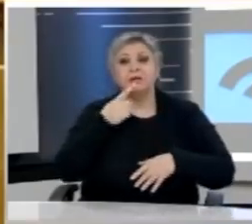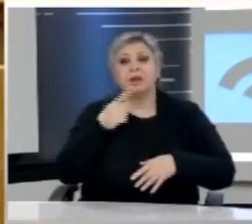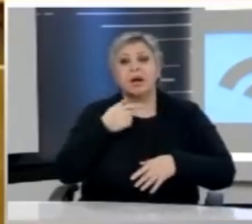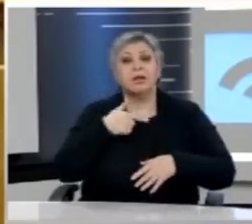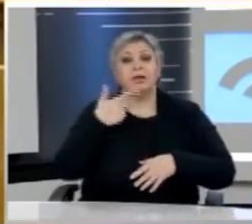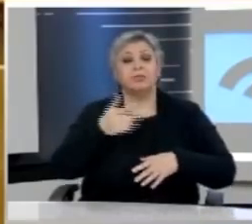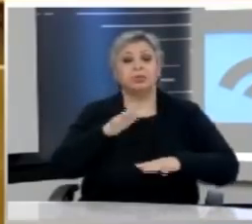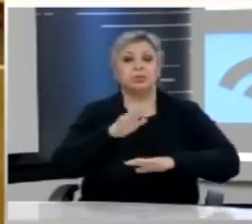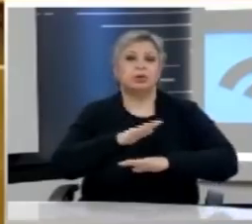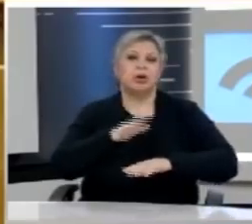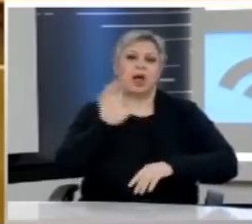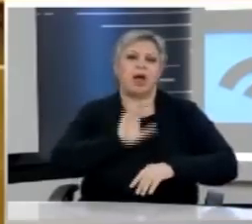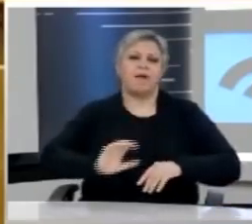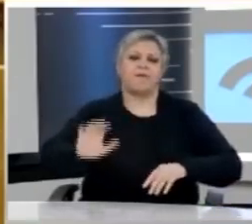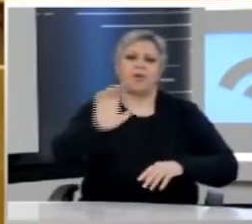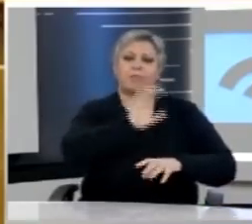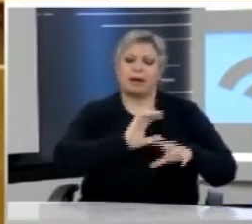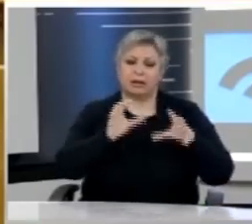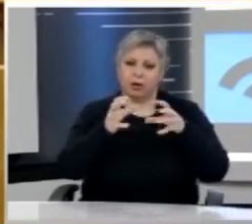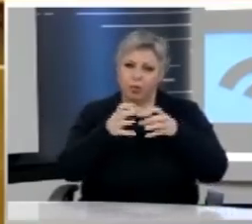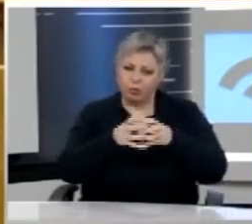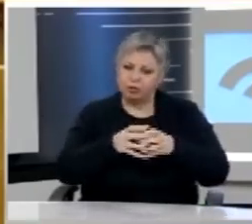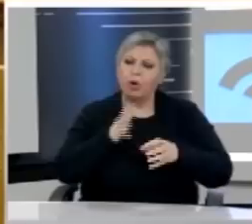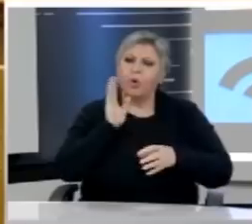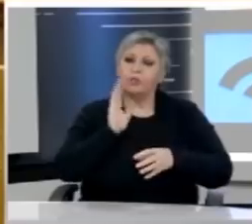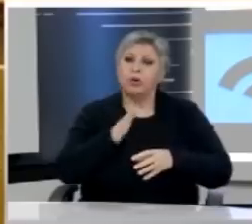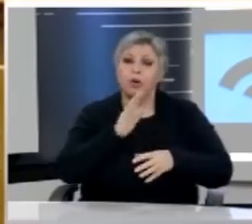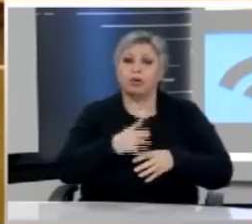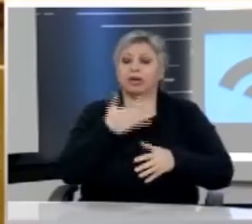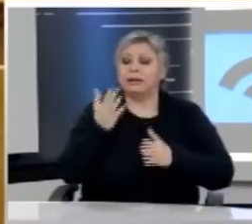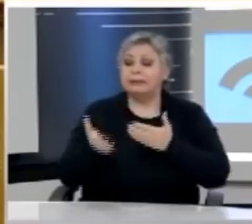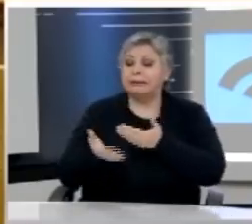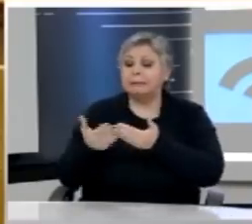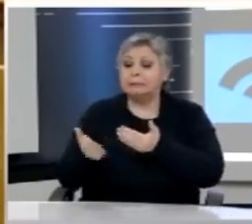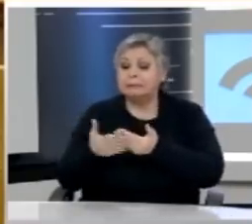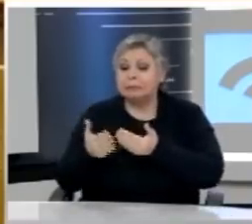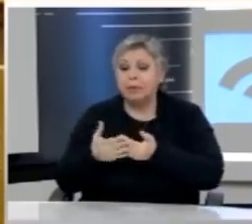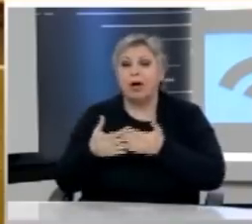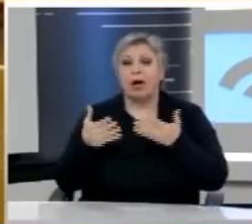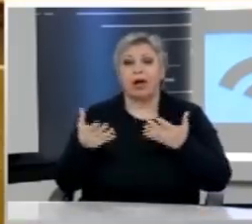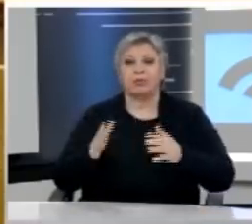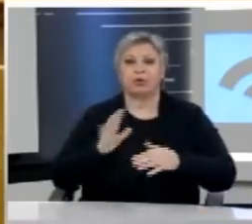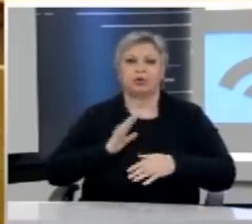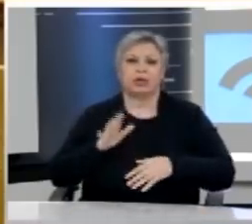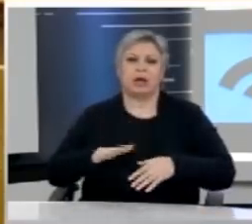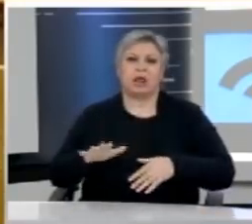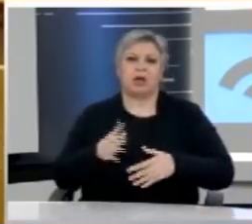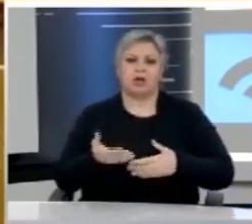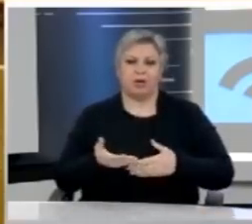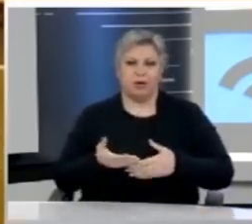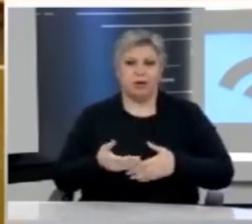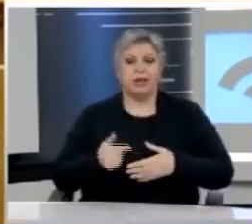Ευρωπαϊκής Ένωσης μπορεί να αλλάξει σήμερα και να γίνει φιλολαϊκή. Καταψηφίζουμε αυτούς που κρύβουν